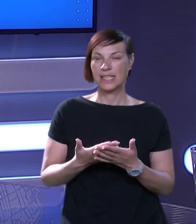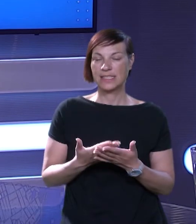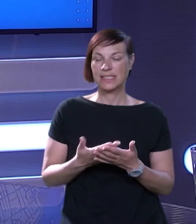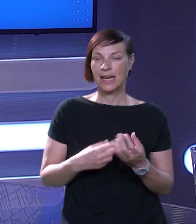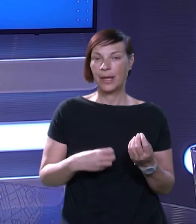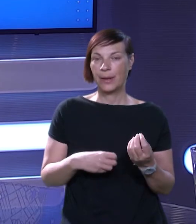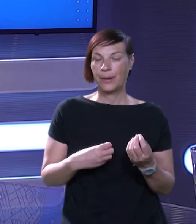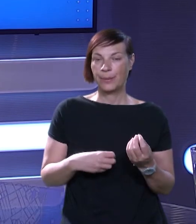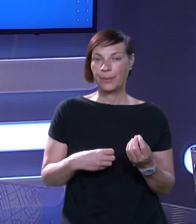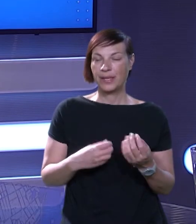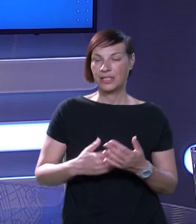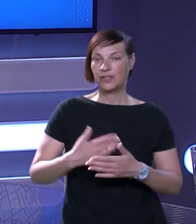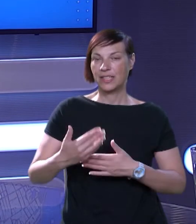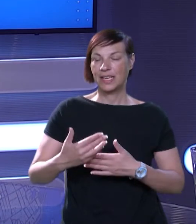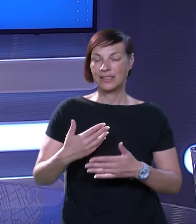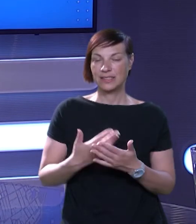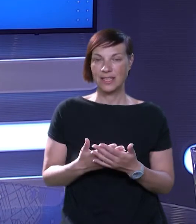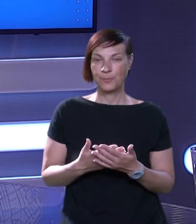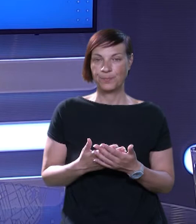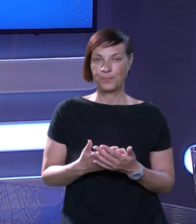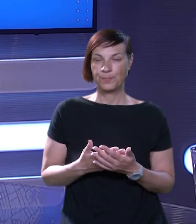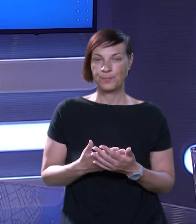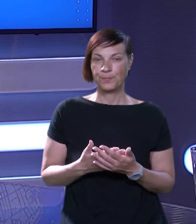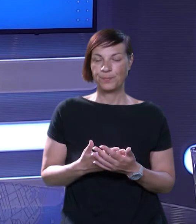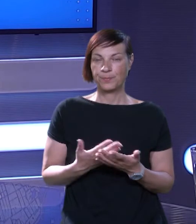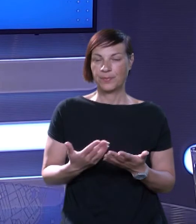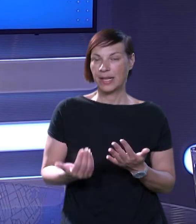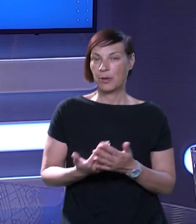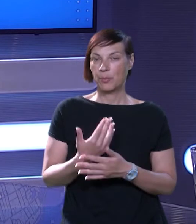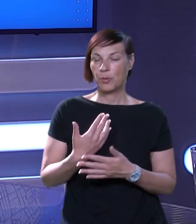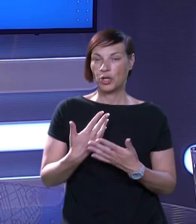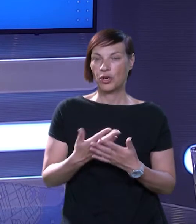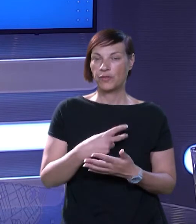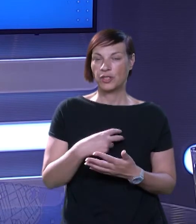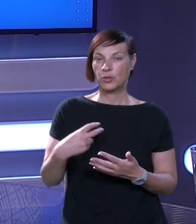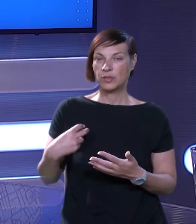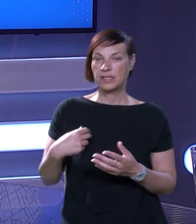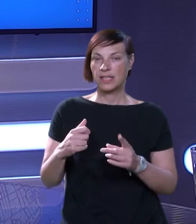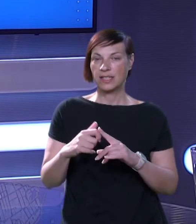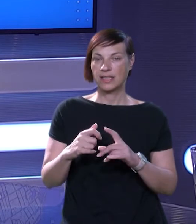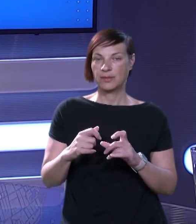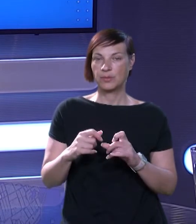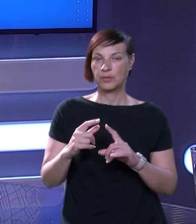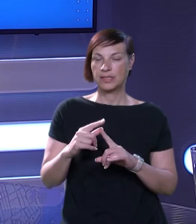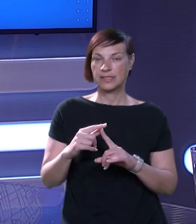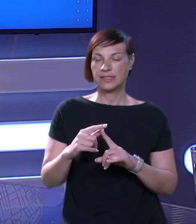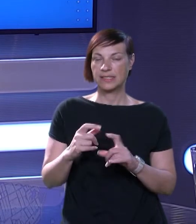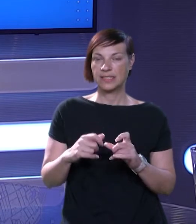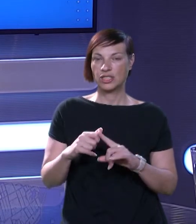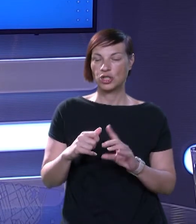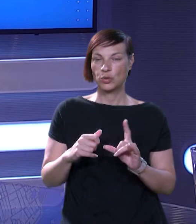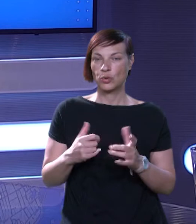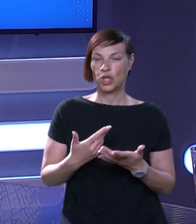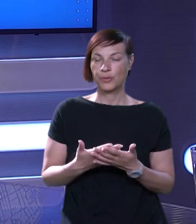nevjerojatni bendovi. Kasnije to na neki način ponovio u Zagrebu u ksetu Mate Škugor. Škugor, ženu